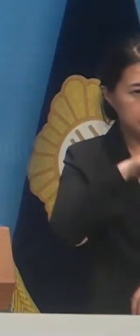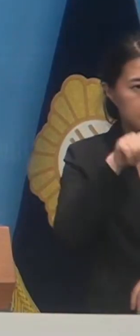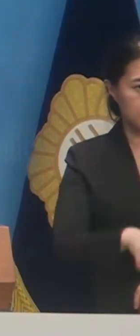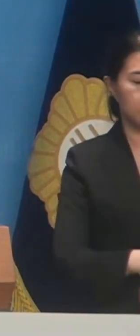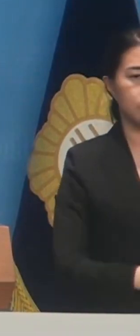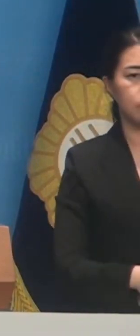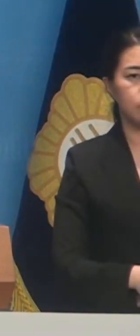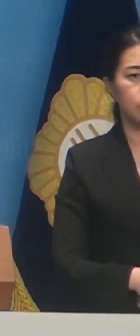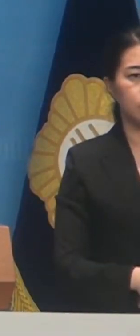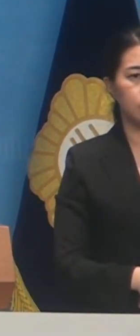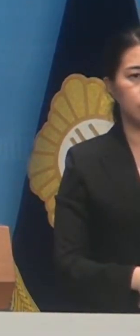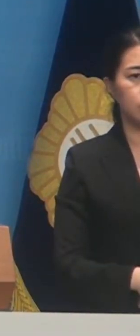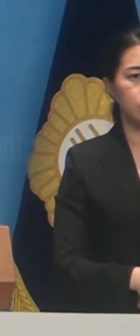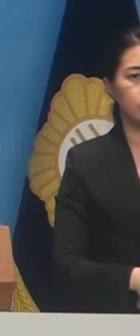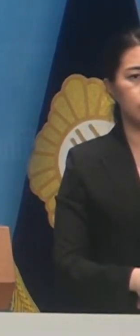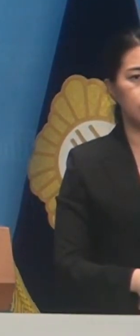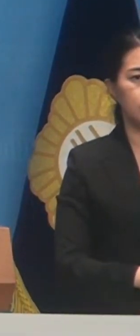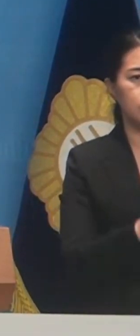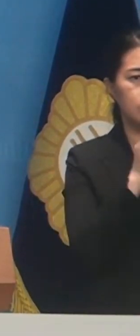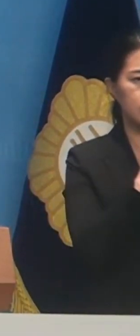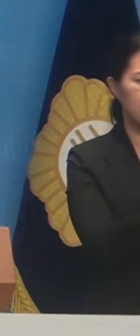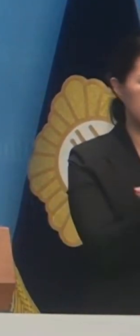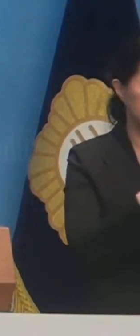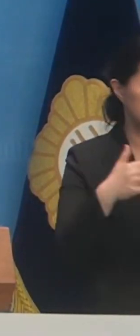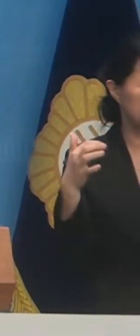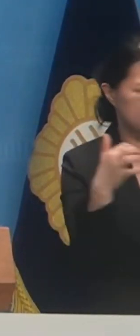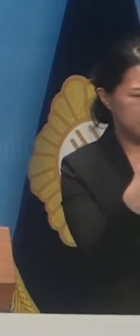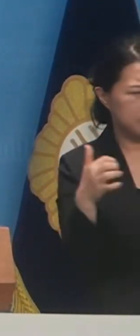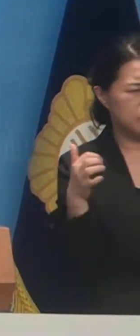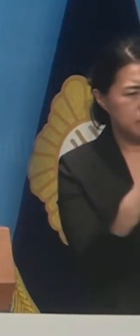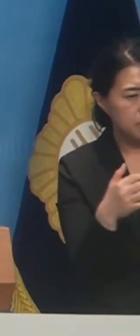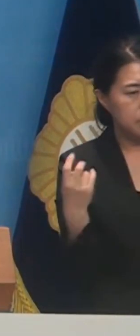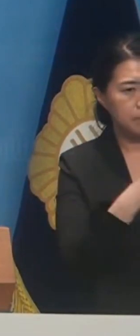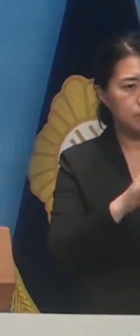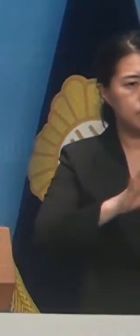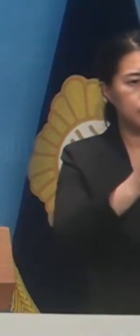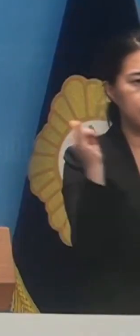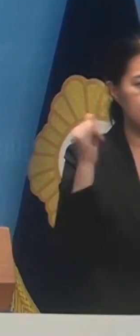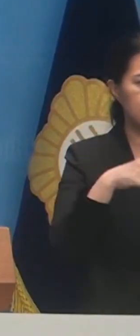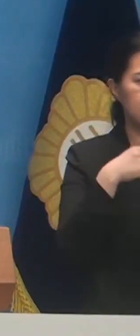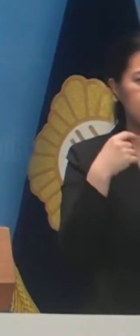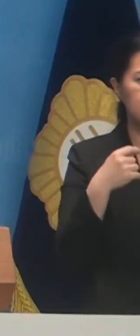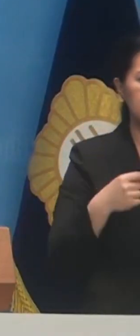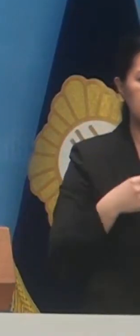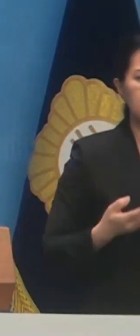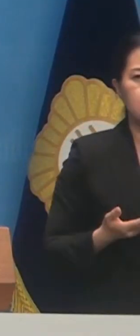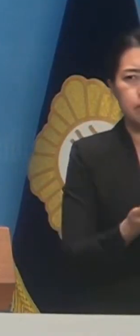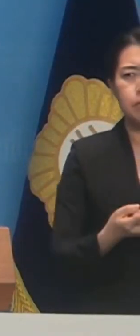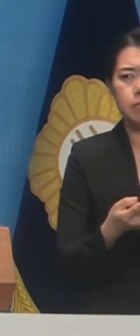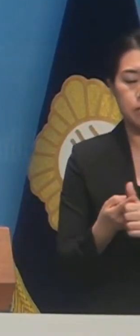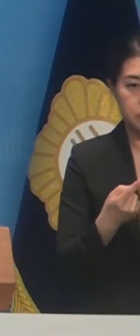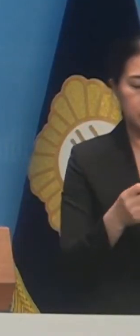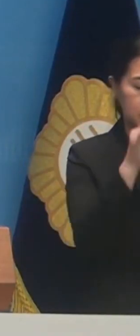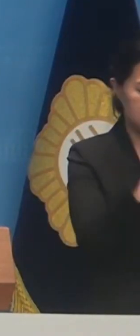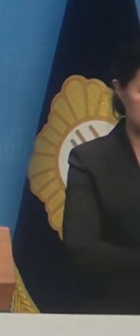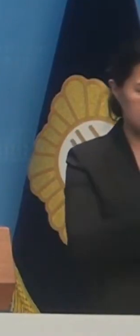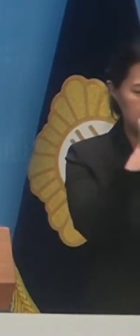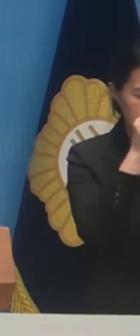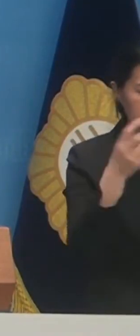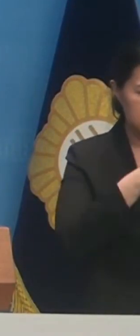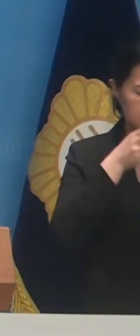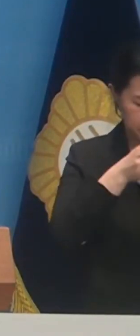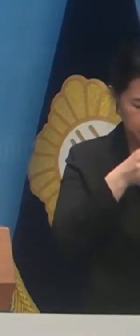벌어진 수없이 많은 자국민 학살의 사례가 그렇고 기나긴 독재정권의 역사도 바로 그